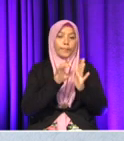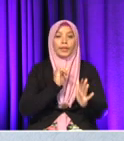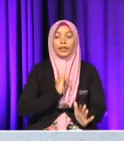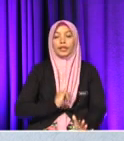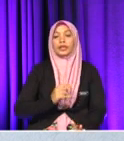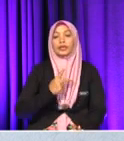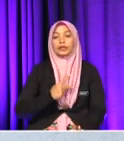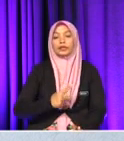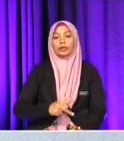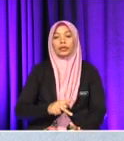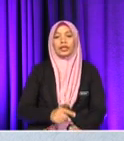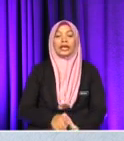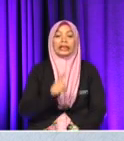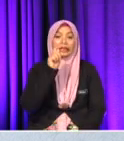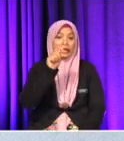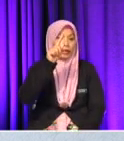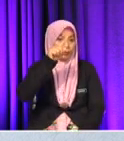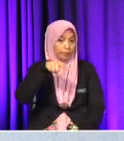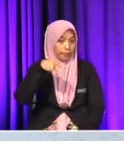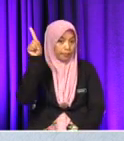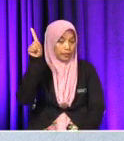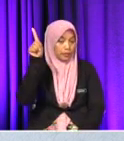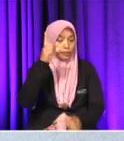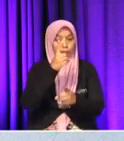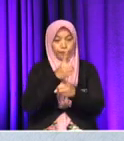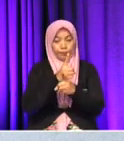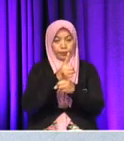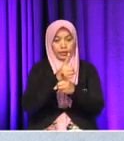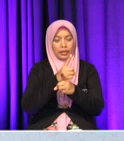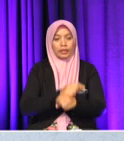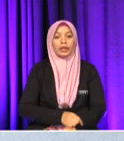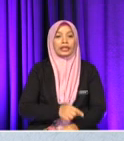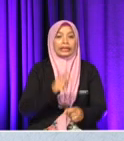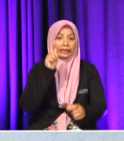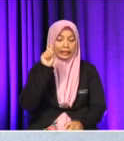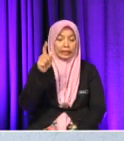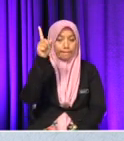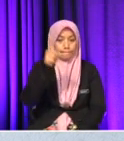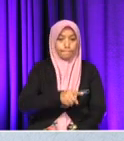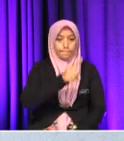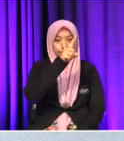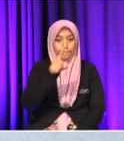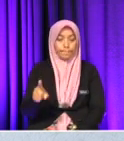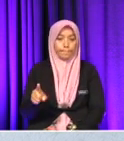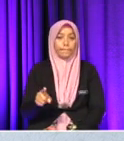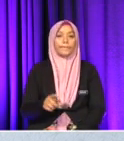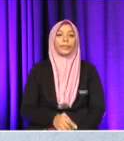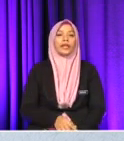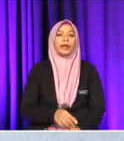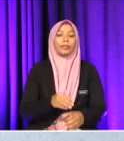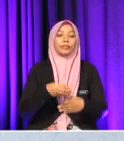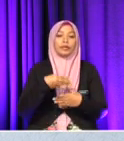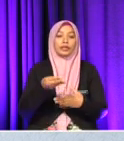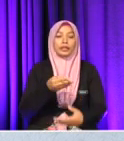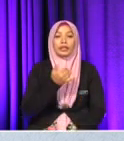tersebut pernyataan yang betul dan pangkal pada yang tidak berkaitan pada ruang jawaban Oke